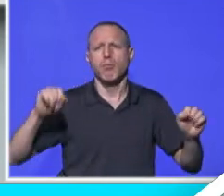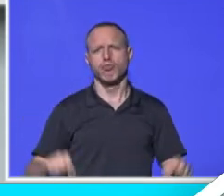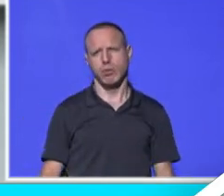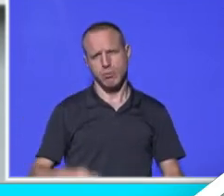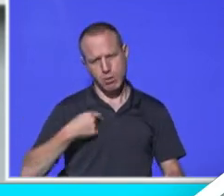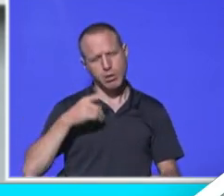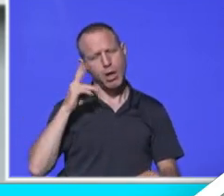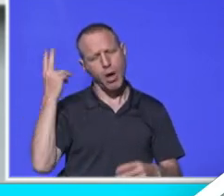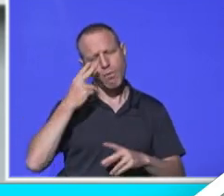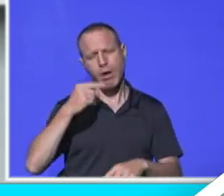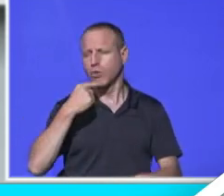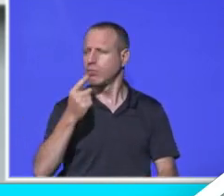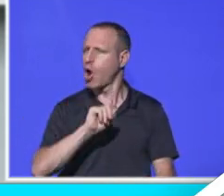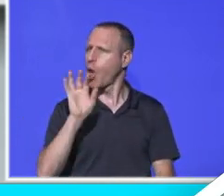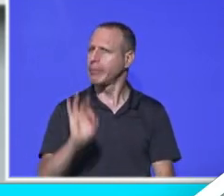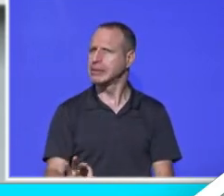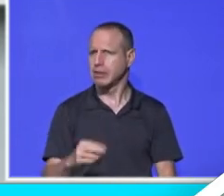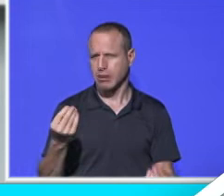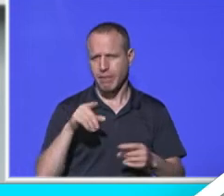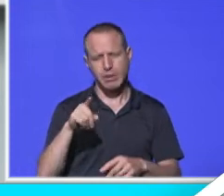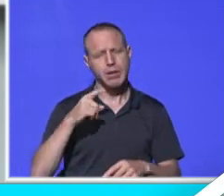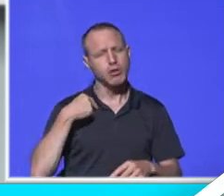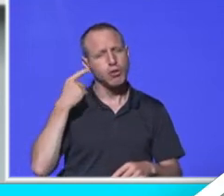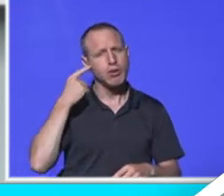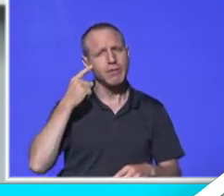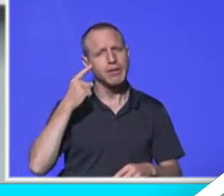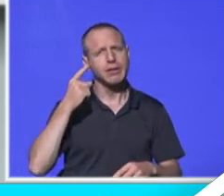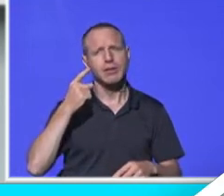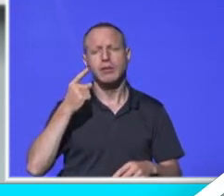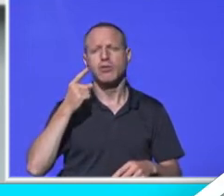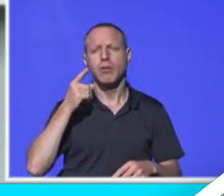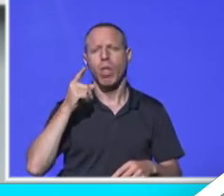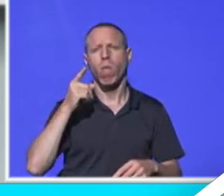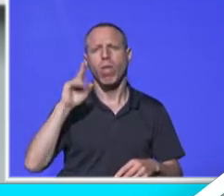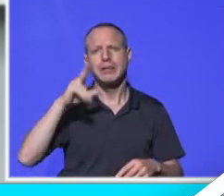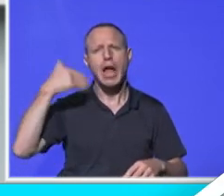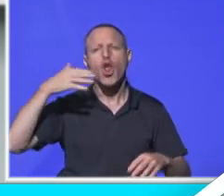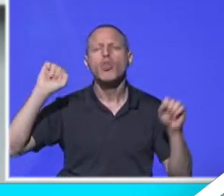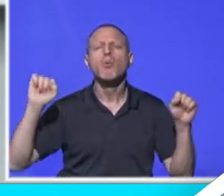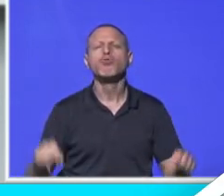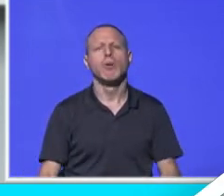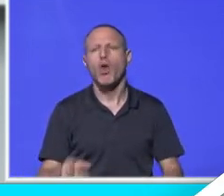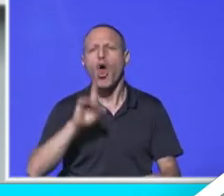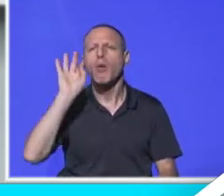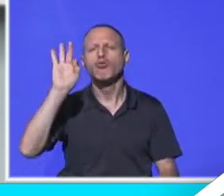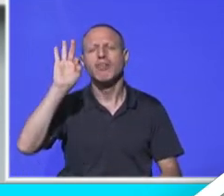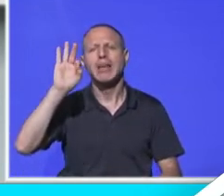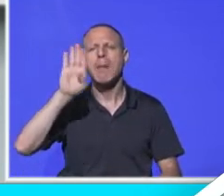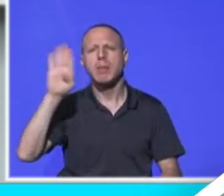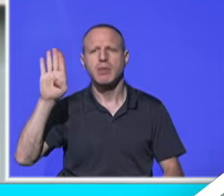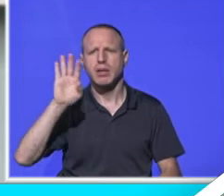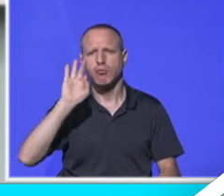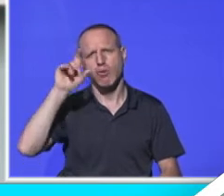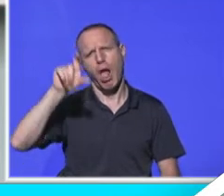מגנה את הדבר הזה. אני חושבת שצריך להיות ממושמעים, לא בשביל בנימין נתניהו, בשביל האזרחים.